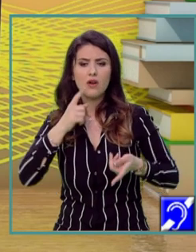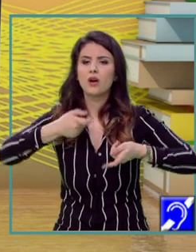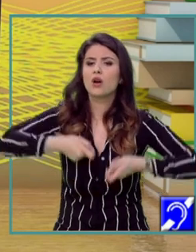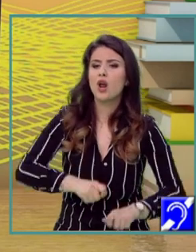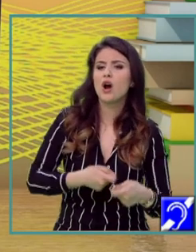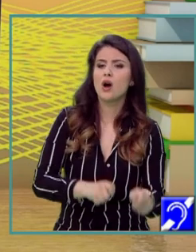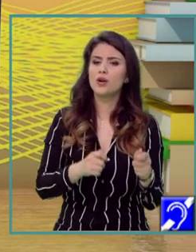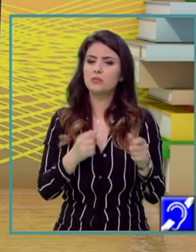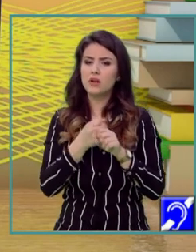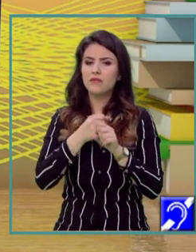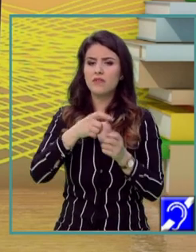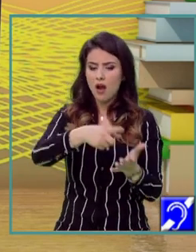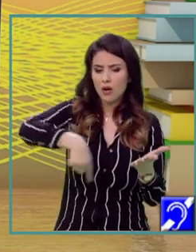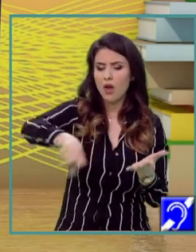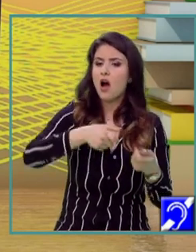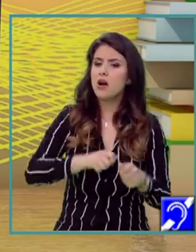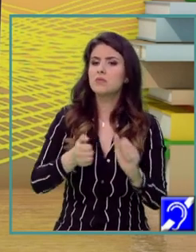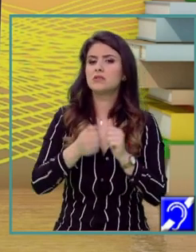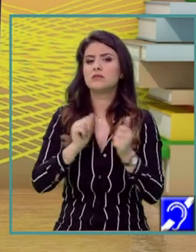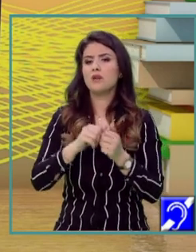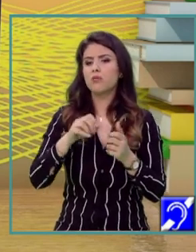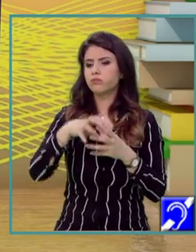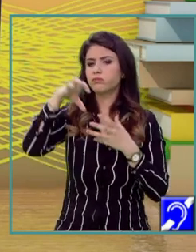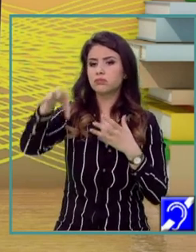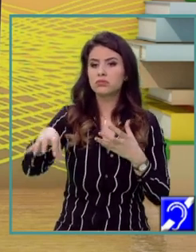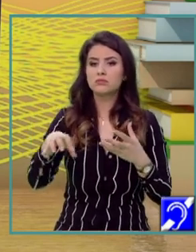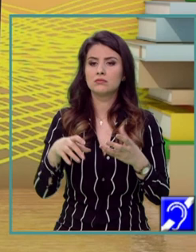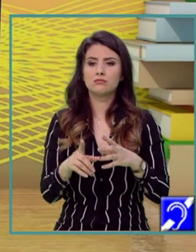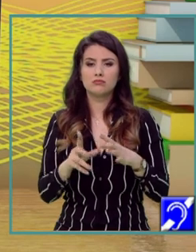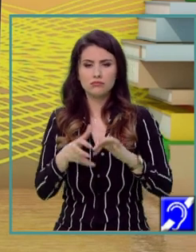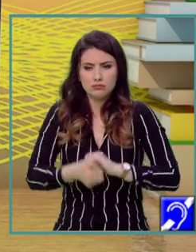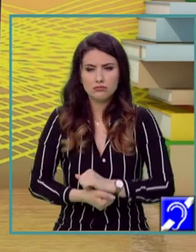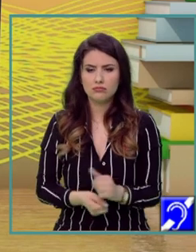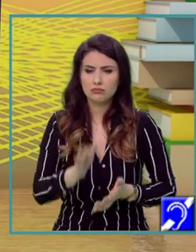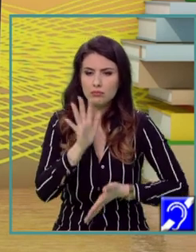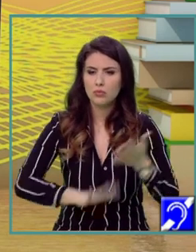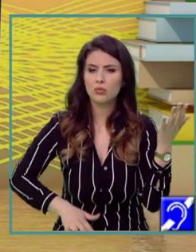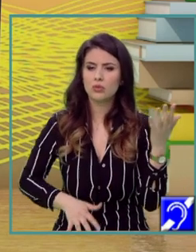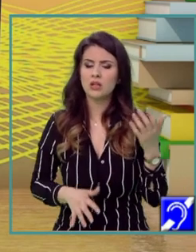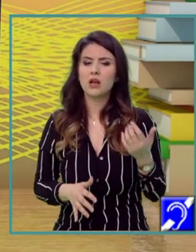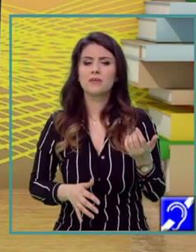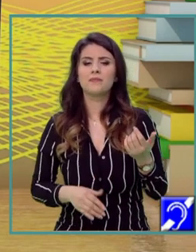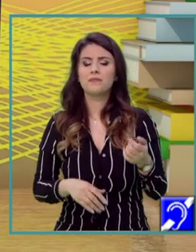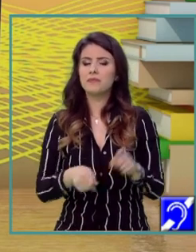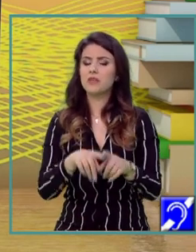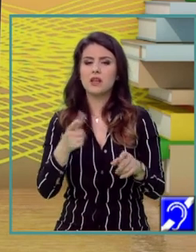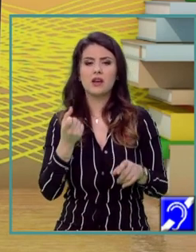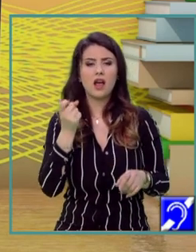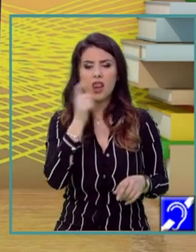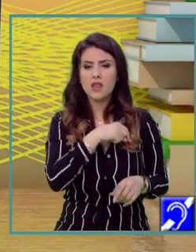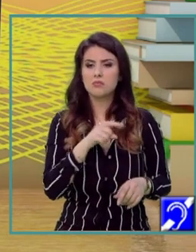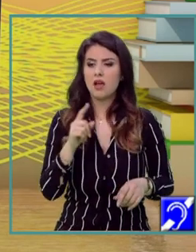de niște copiii sau de o turmă de de porc va spune el asemenea lipsa cumva de